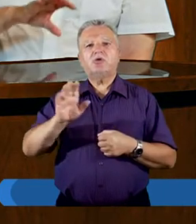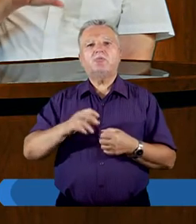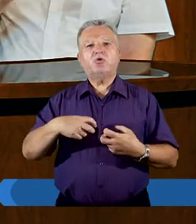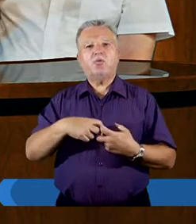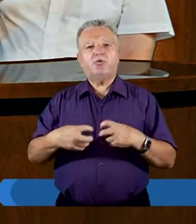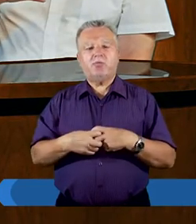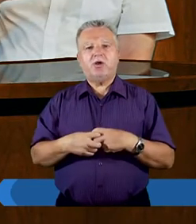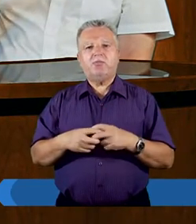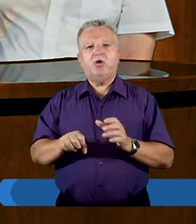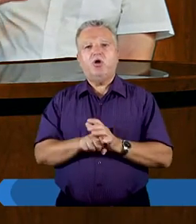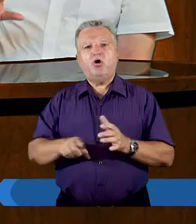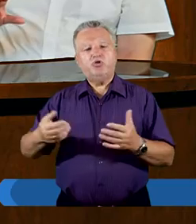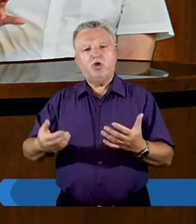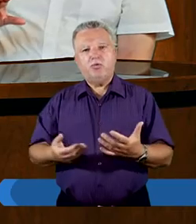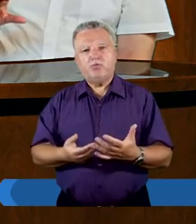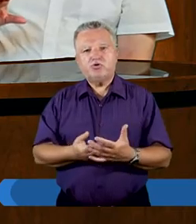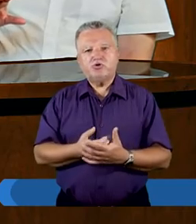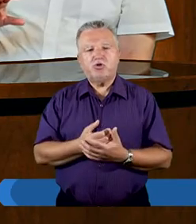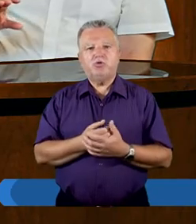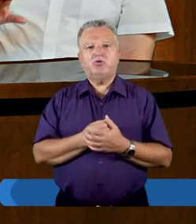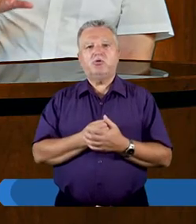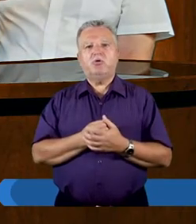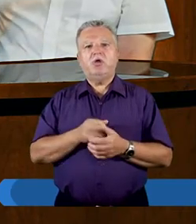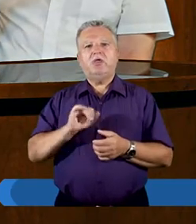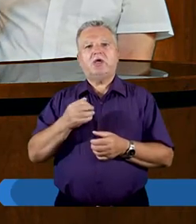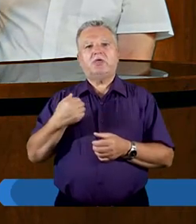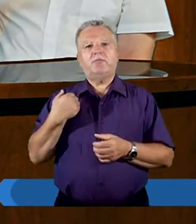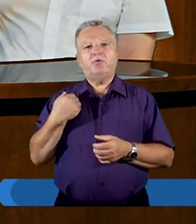patriarchalnych, najwcześniejszych, jakie było rozumienie zbawienia,